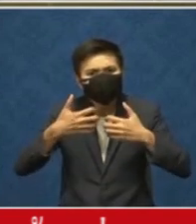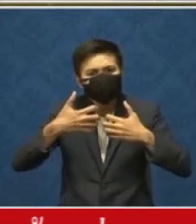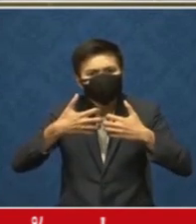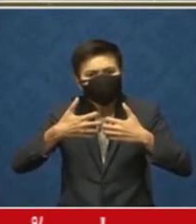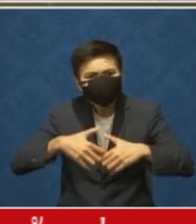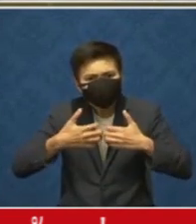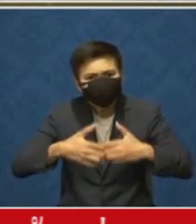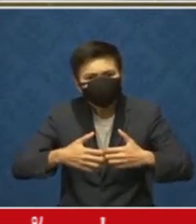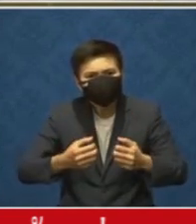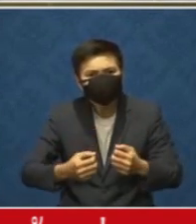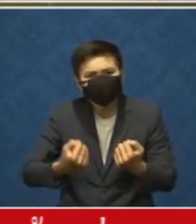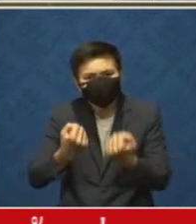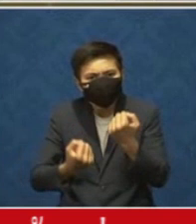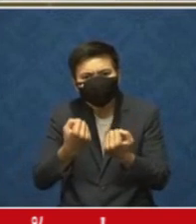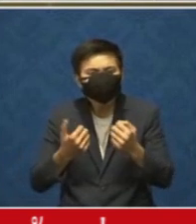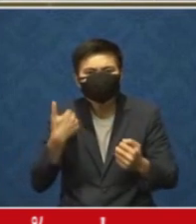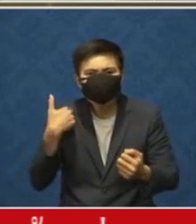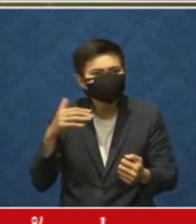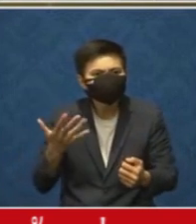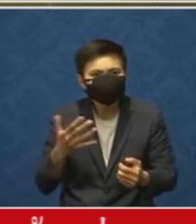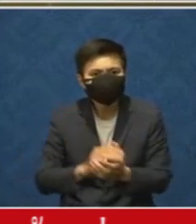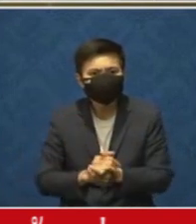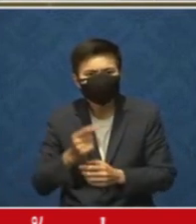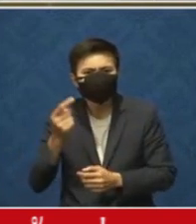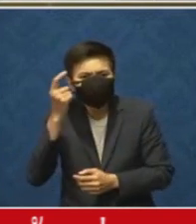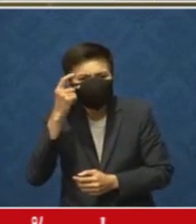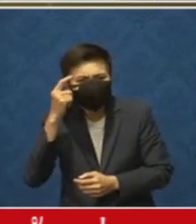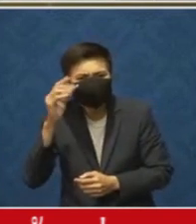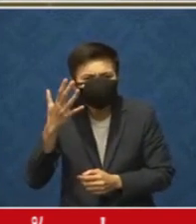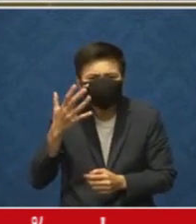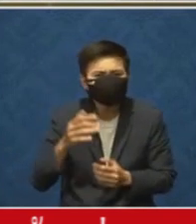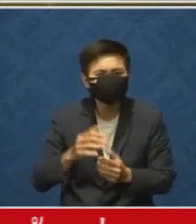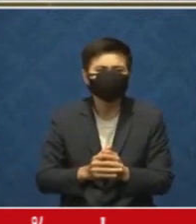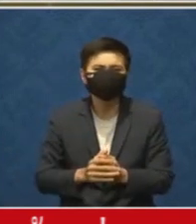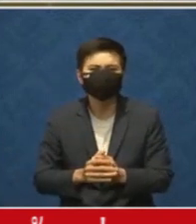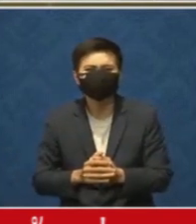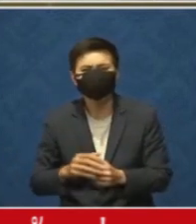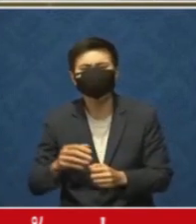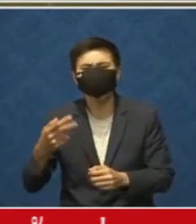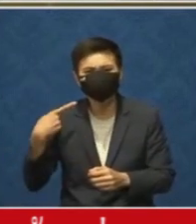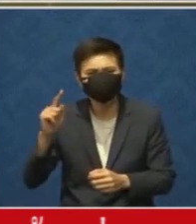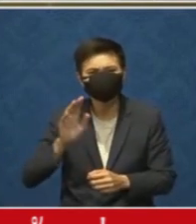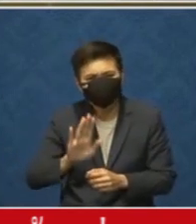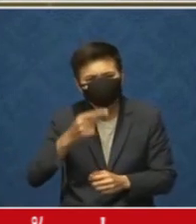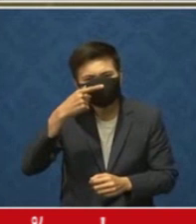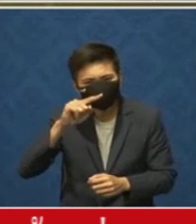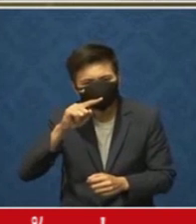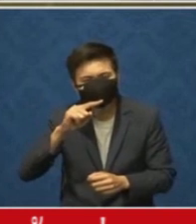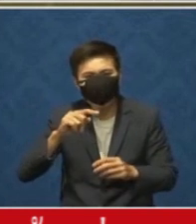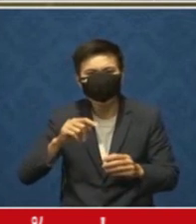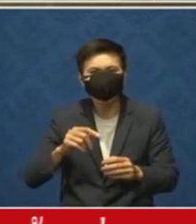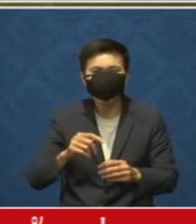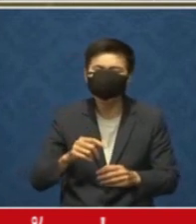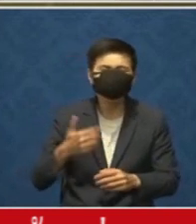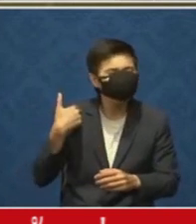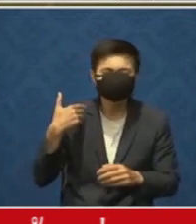ทำสัญญาที่จะซื้อนะครับไม่ได้มีความรอบคอบระมัดระวังที่จะปกป้องรักษาผลประโยชน์ให้กับประเทศชาติ